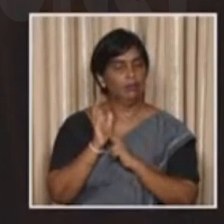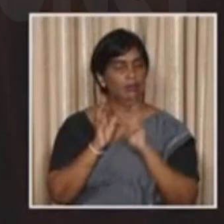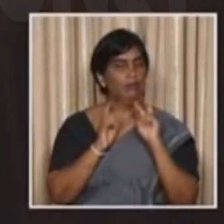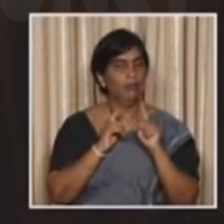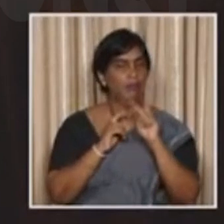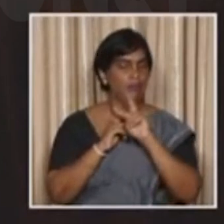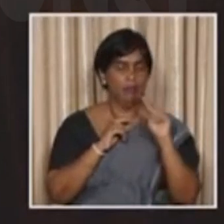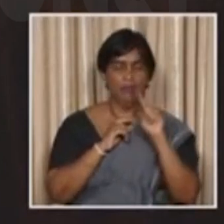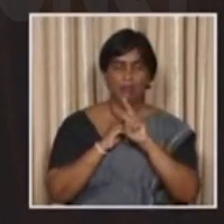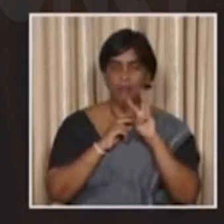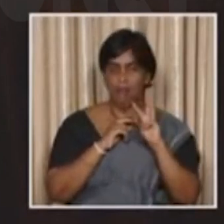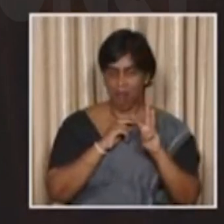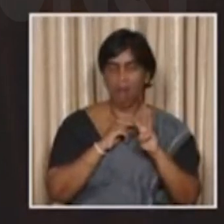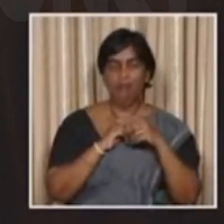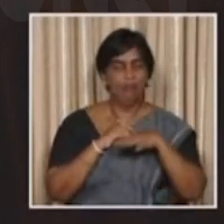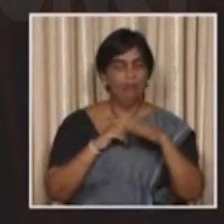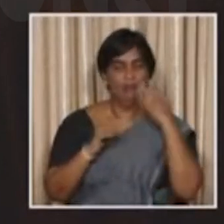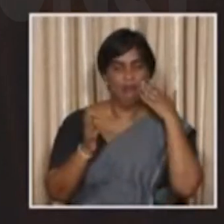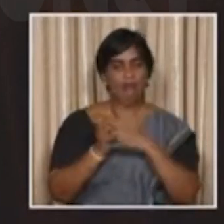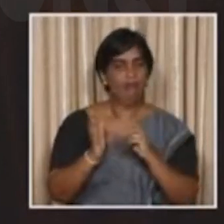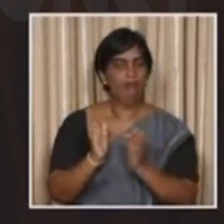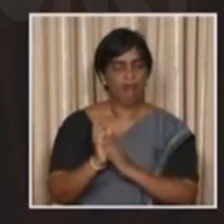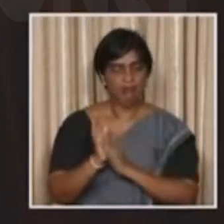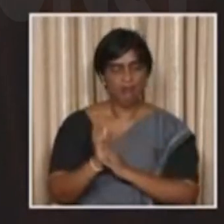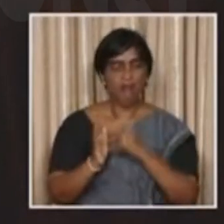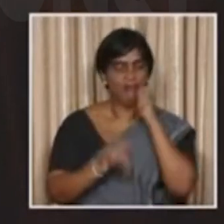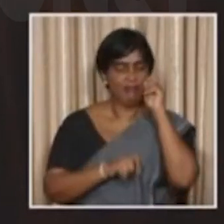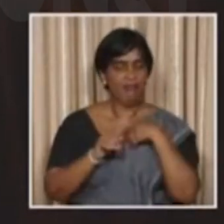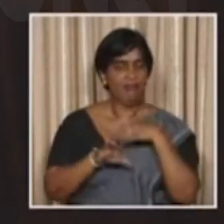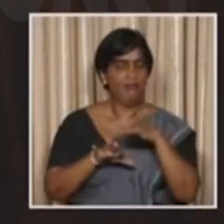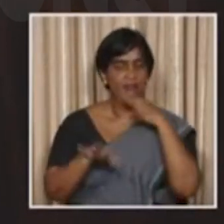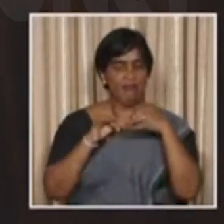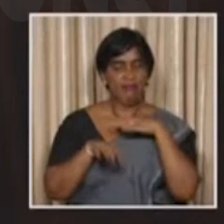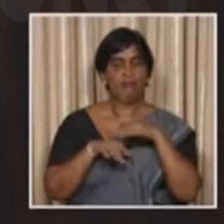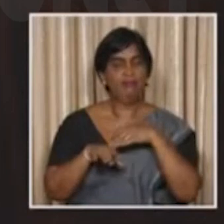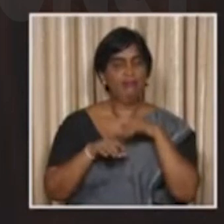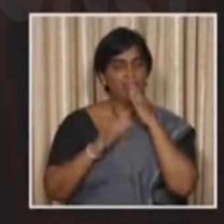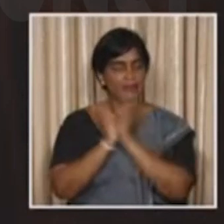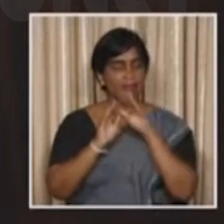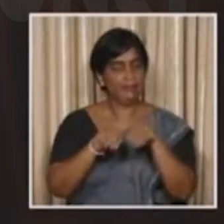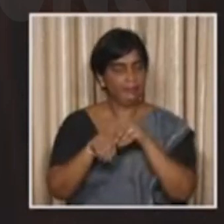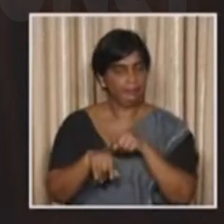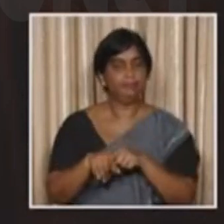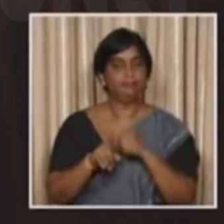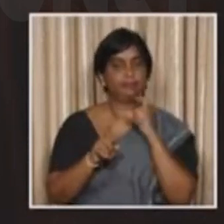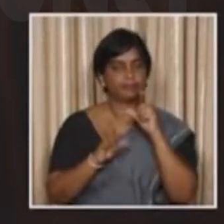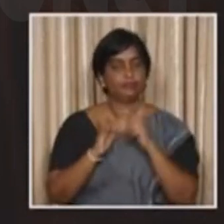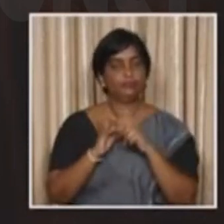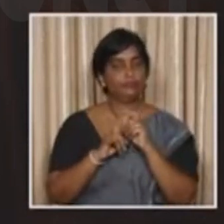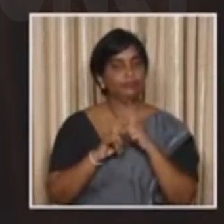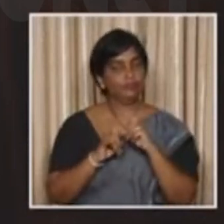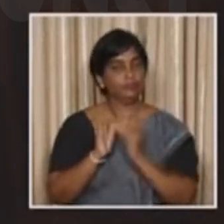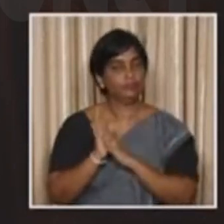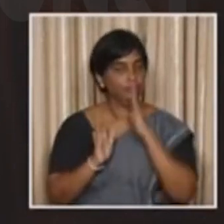21 22 22 තුනයන්හි ඉඩම් ප්‍රසන්න කොමිෂන් සභාව ජනතා වතු සංවර්ධන මණ්ඩලය රාජ්‍ය වැලි සංස්ථාව කෝප් හමුවට